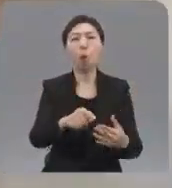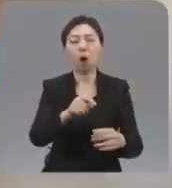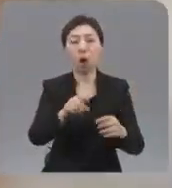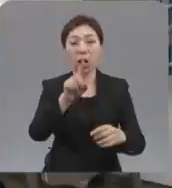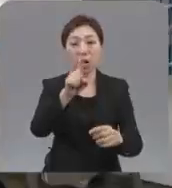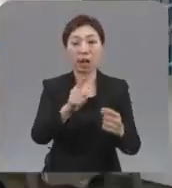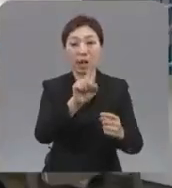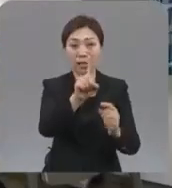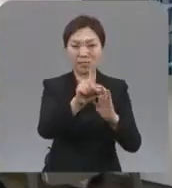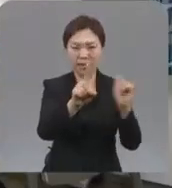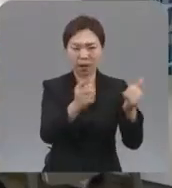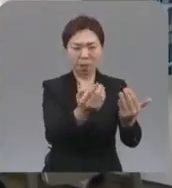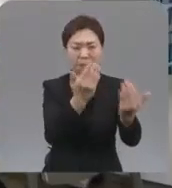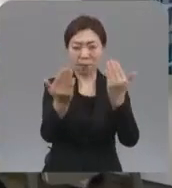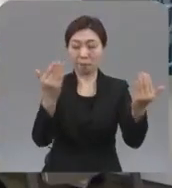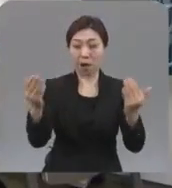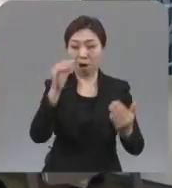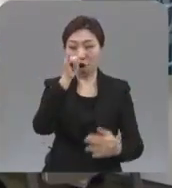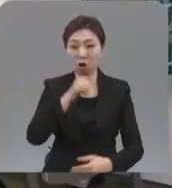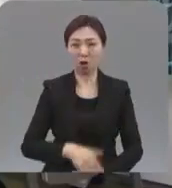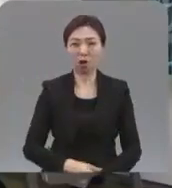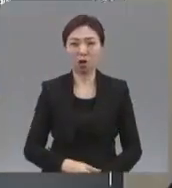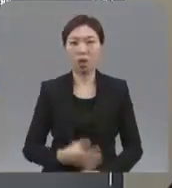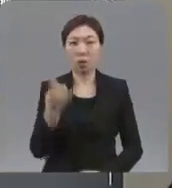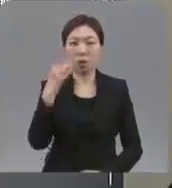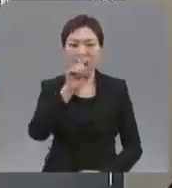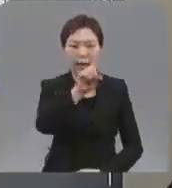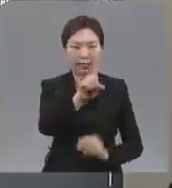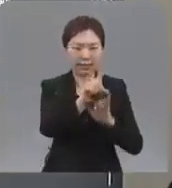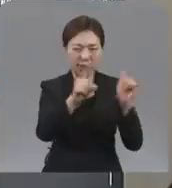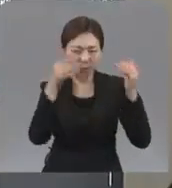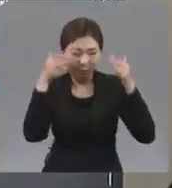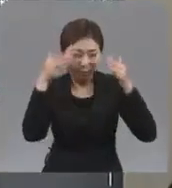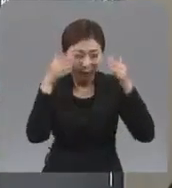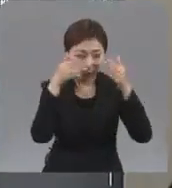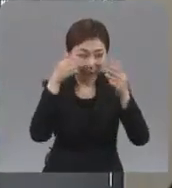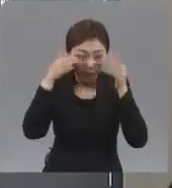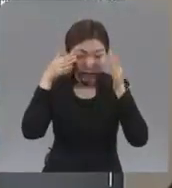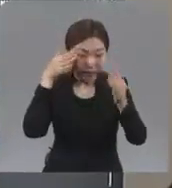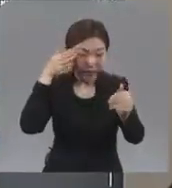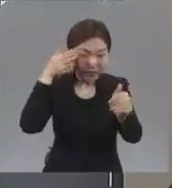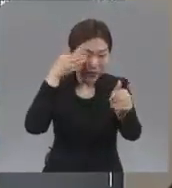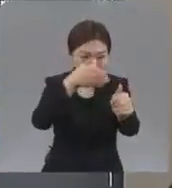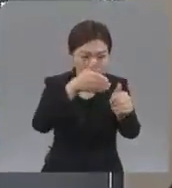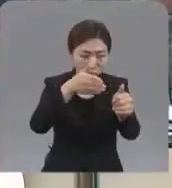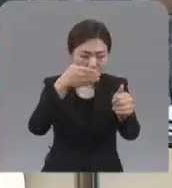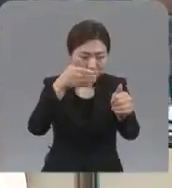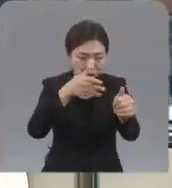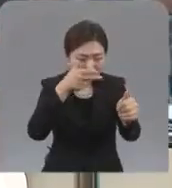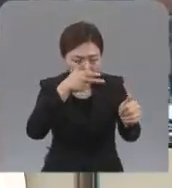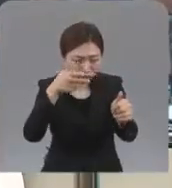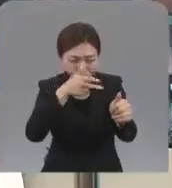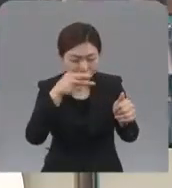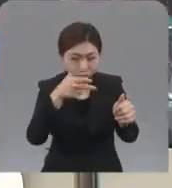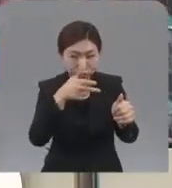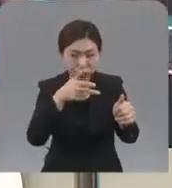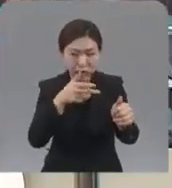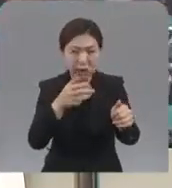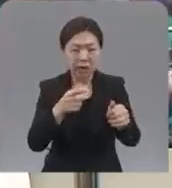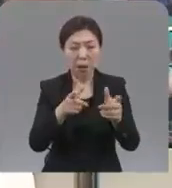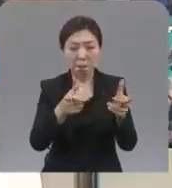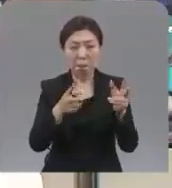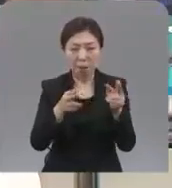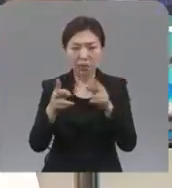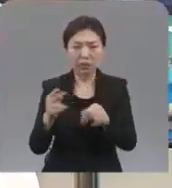panggung maupun aksi atau wajah dari anggota grup secara bersamaan sehingga keunggulan teknologi Ai tersebut dapat menyediakan fancam atau